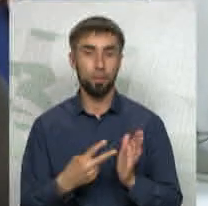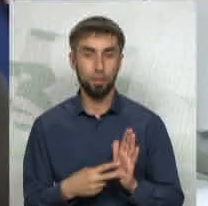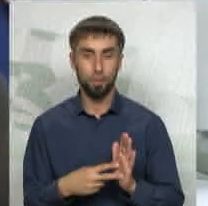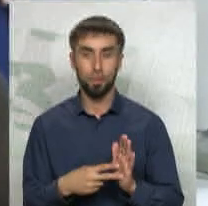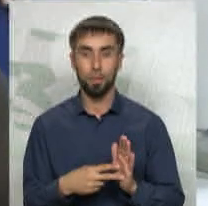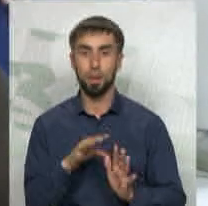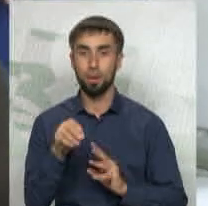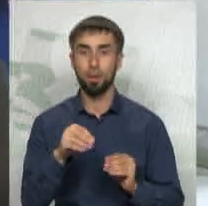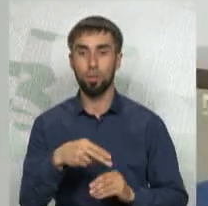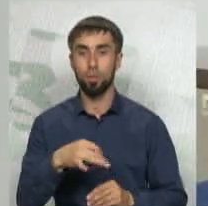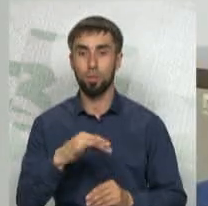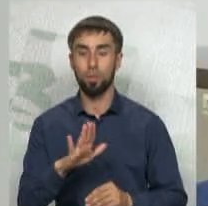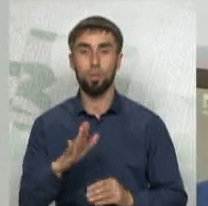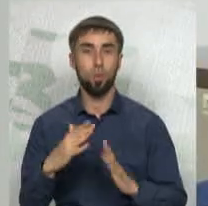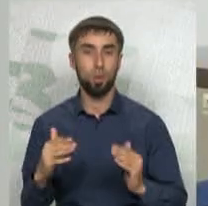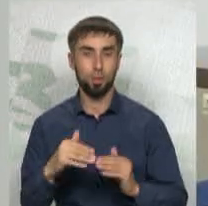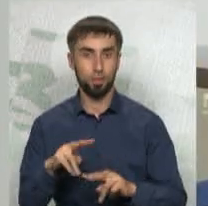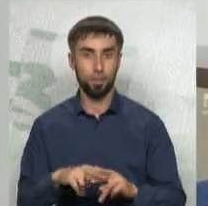размещению паломников в палатках.